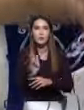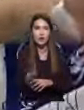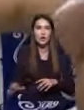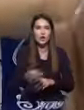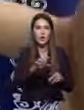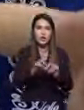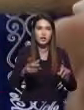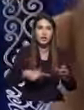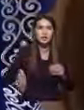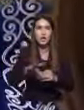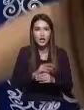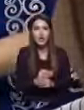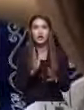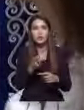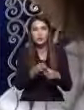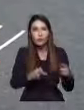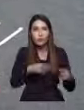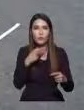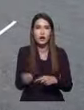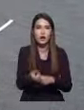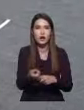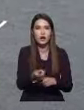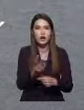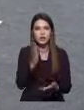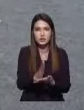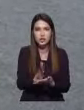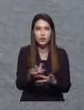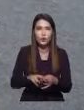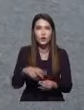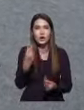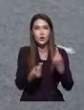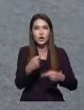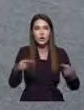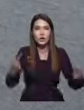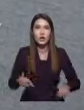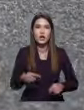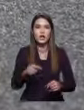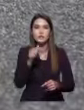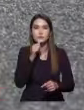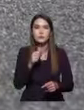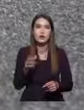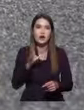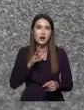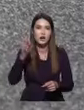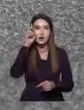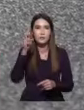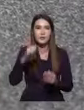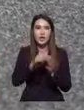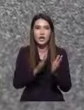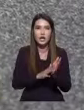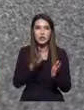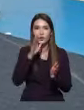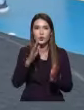мектептерінің барлығында болмаса да көбінде асық үйірмесі бар. Сондықтан өңір өрендері бүгінгі челленджден тыс қалған жоқ. Белгіленген күні белгілі